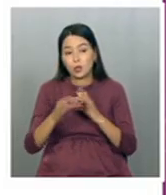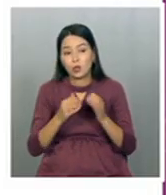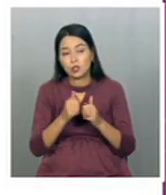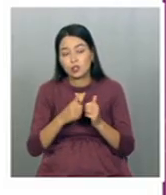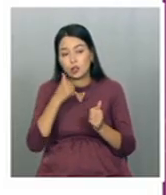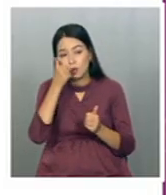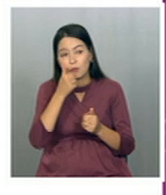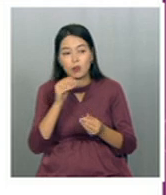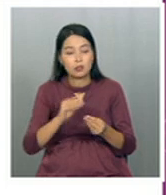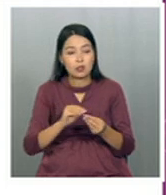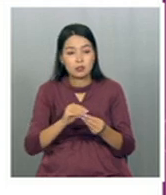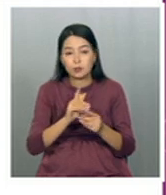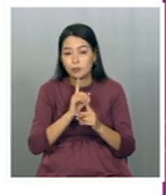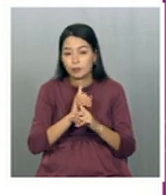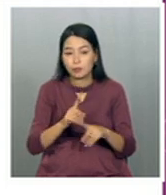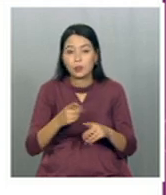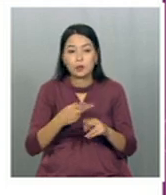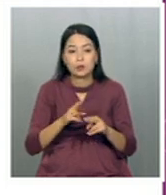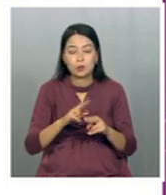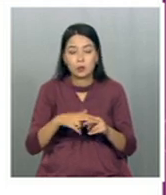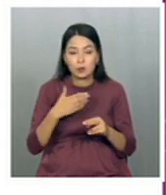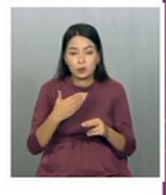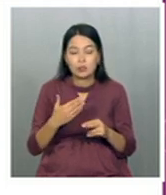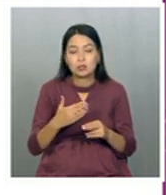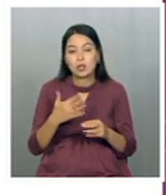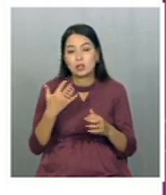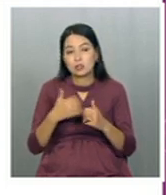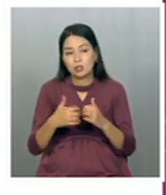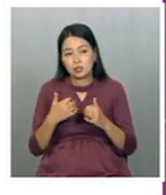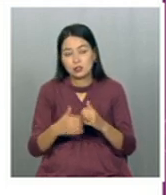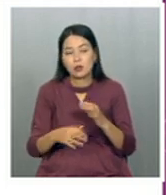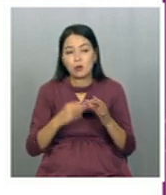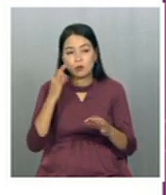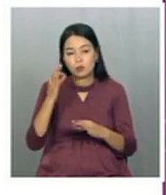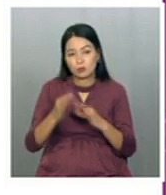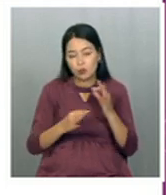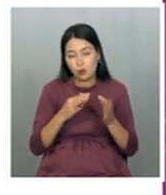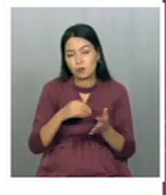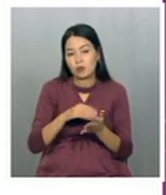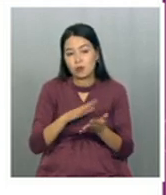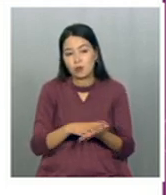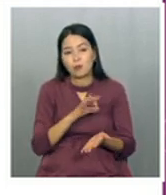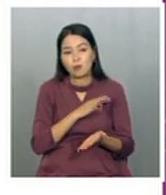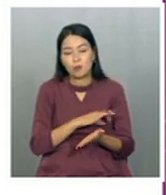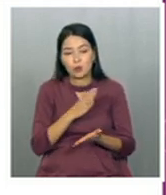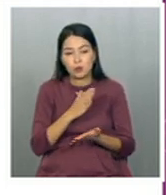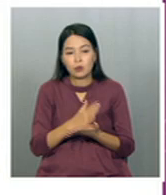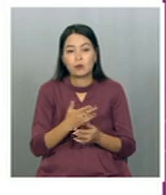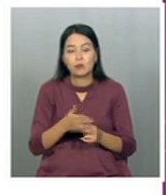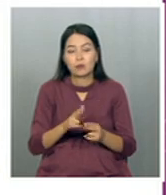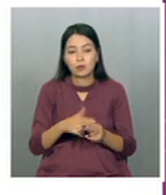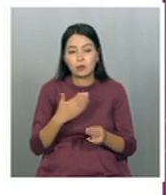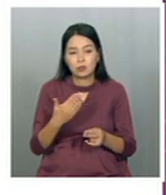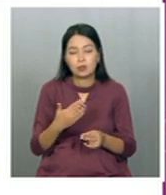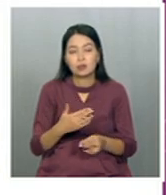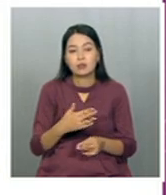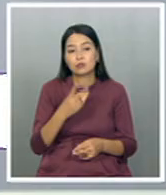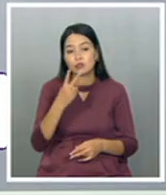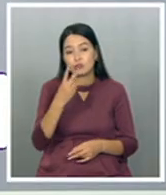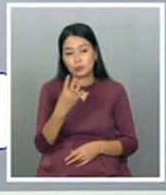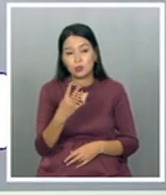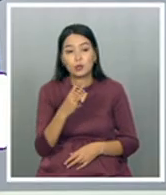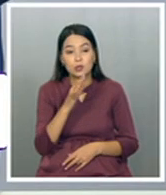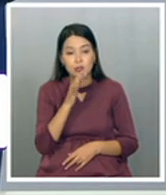Сол себептен біз орташа күн тәулігі деген шаманы қолданамыз. Яғни ол бізде бекітілген 24 сағаттық